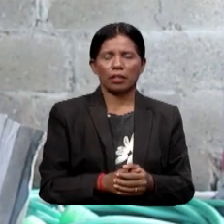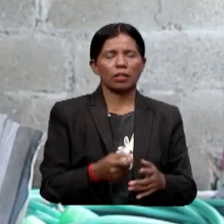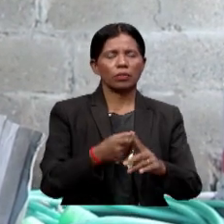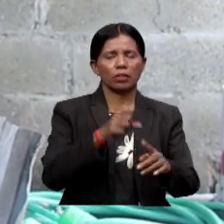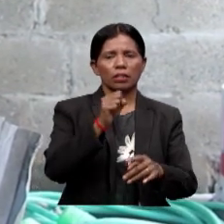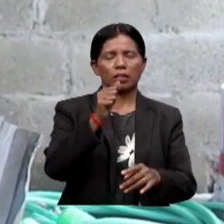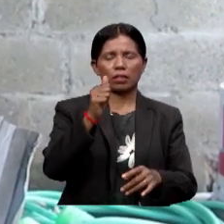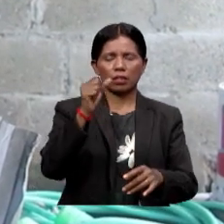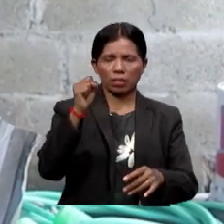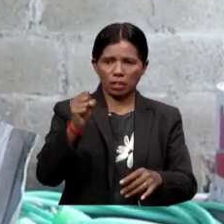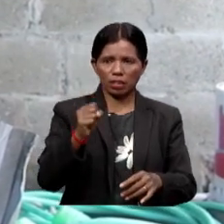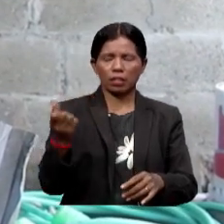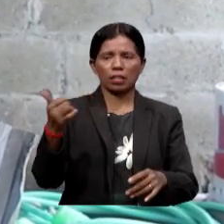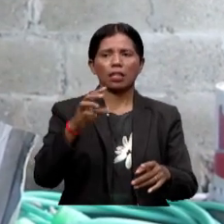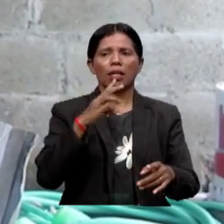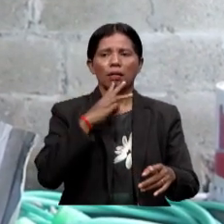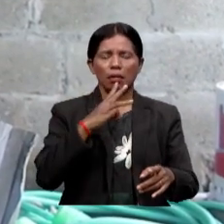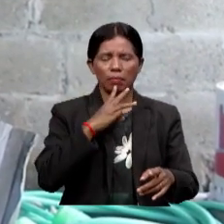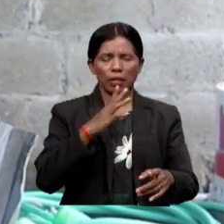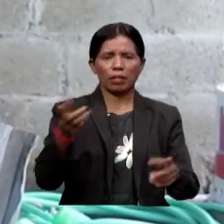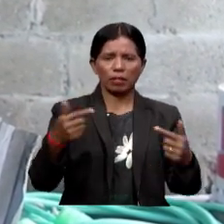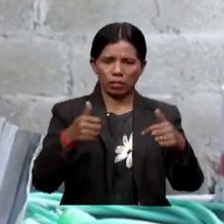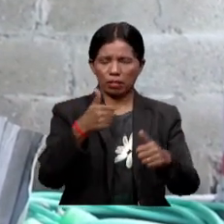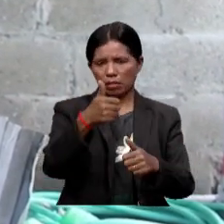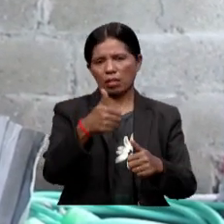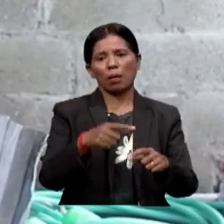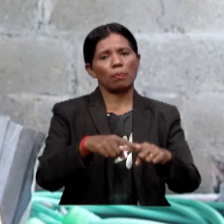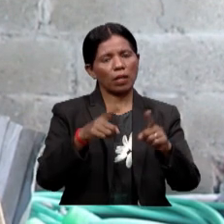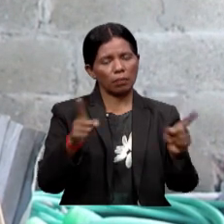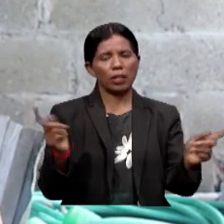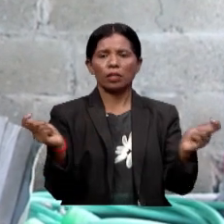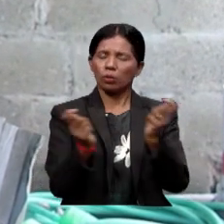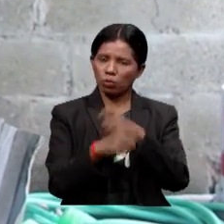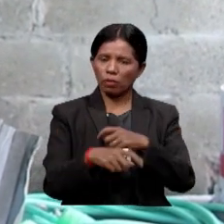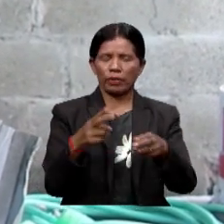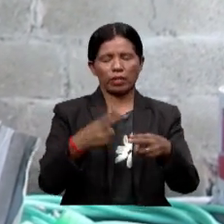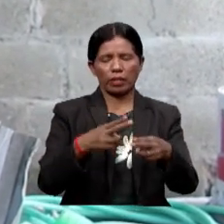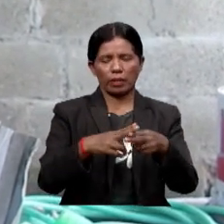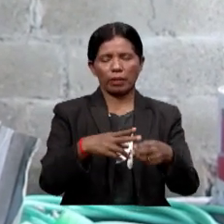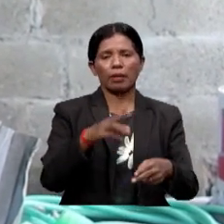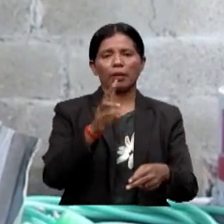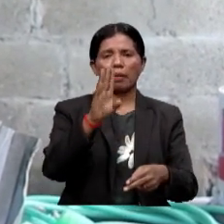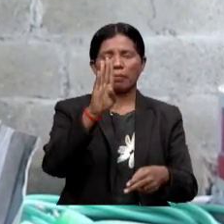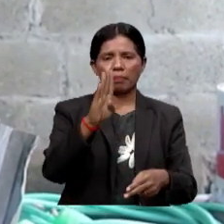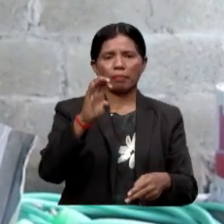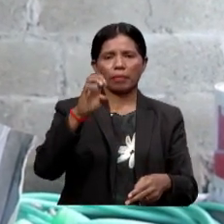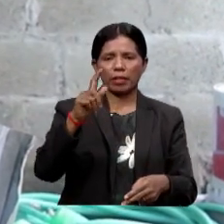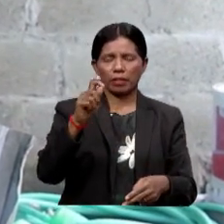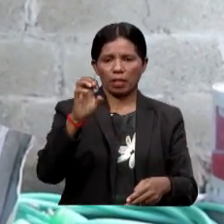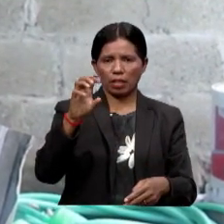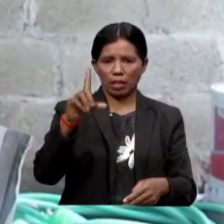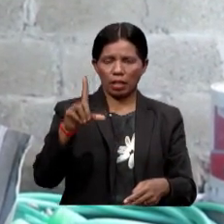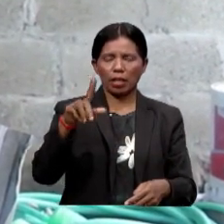ne, sirene be lancar, mai lancar. Mai be wanghira sai pal ba im iha epe, então